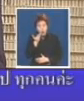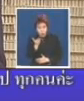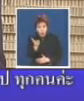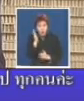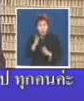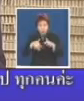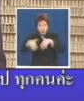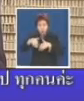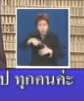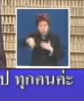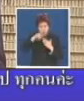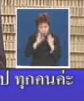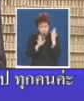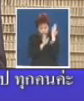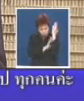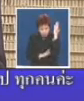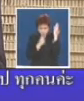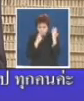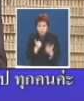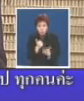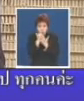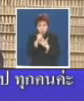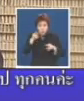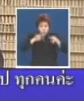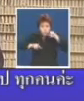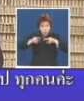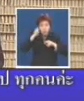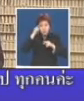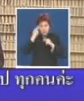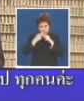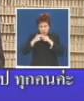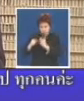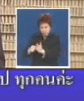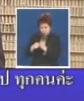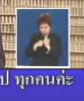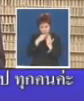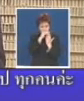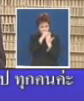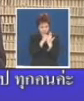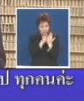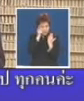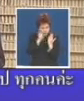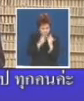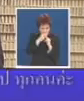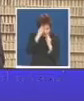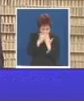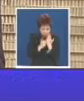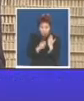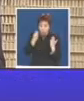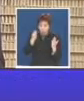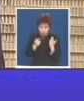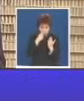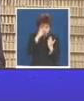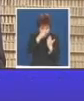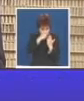ชนในพื้นที่ครับช่วยกันติดตามสอดส่องกำกับดูแลว่ารายชื่อที่ส่งขึ้นมานั้นสอดคล้องกับความเป็นจริงเงินก็จะได้ไปถึงมือพี่น้